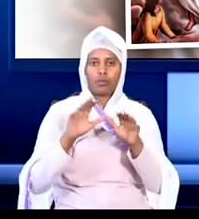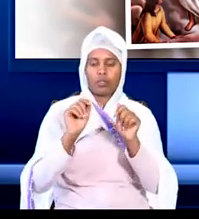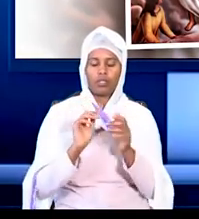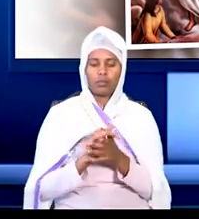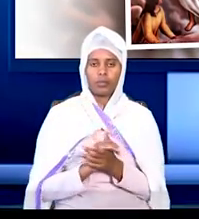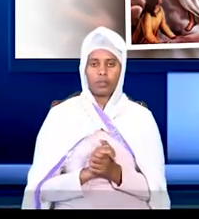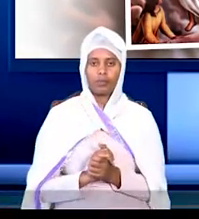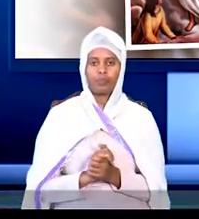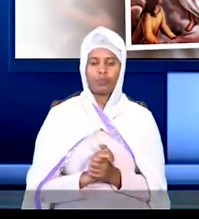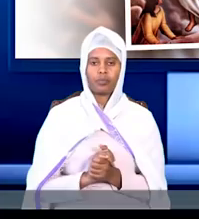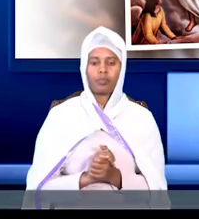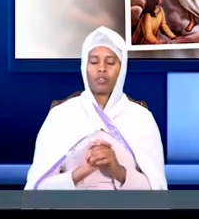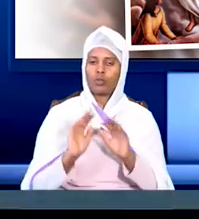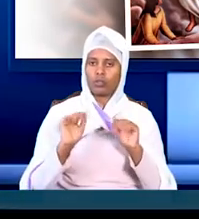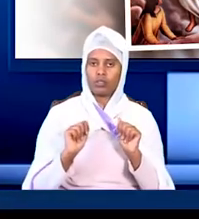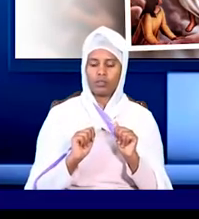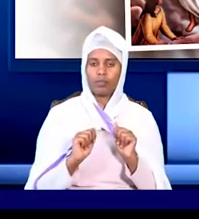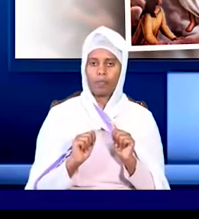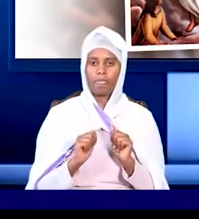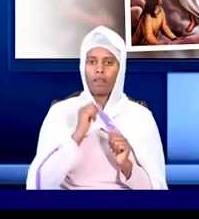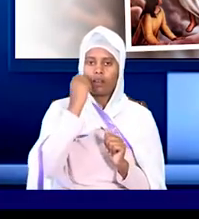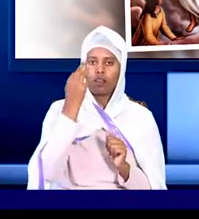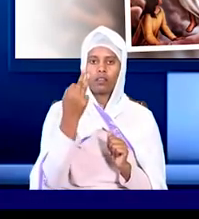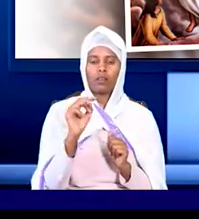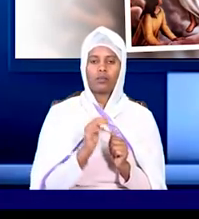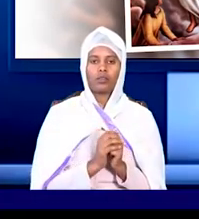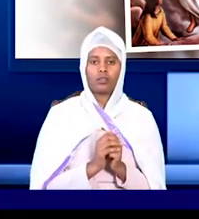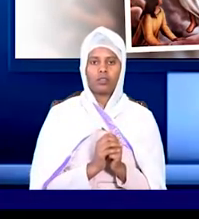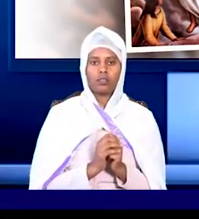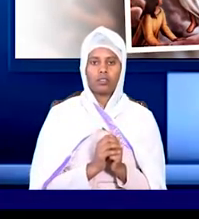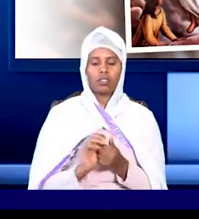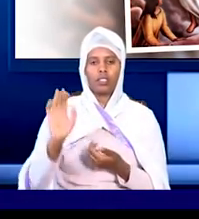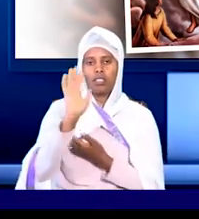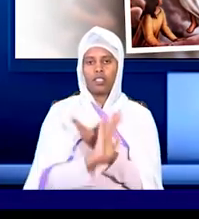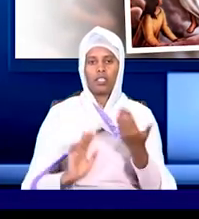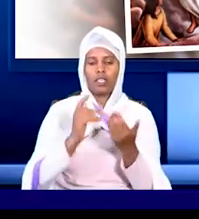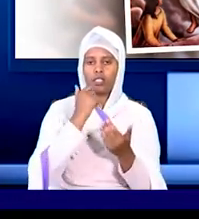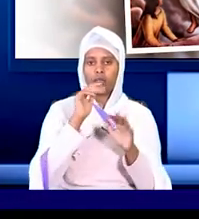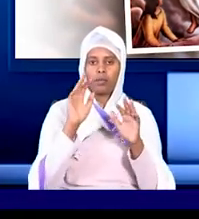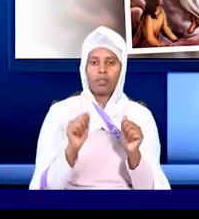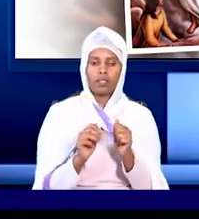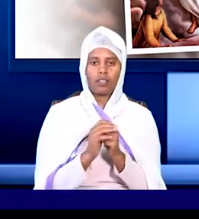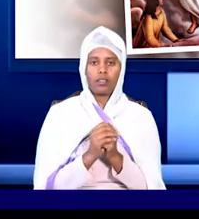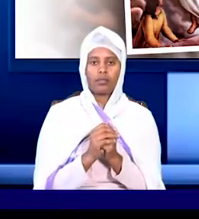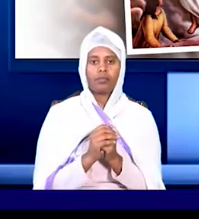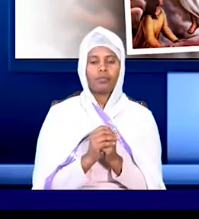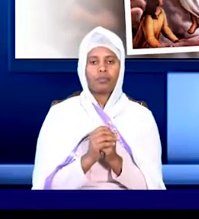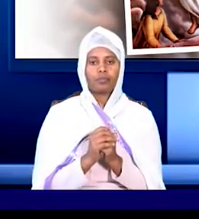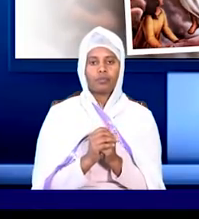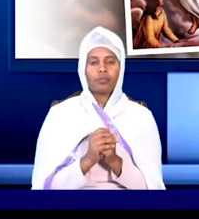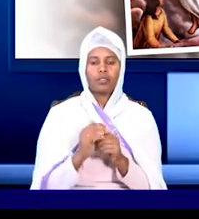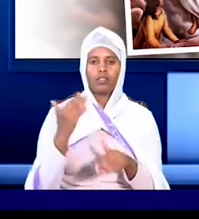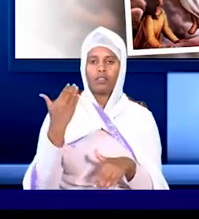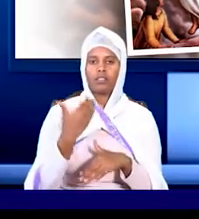مورث خونا الله قدس فقاد يخونا لنا يخون بر الا تحاموس كدهنا كذبل دنبر